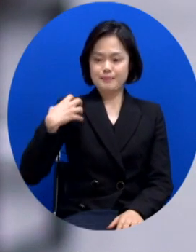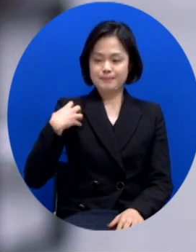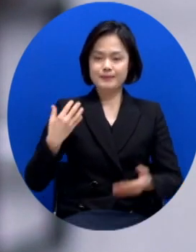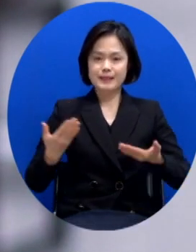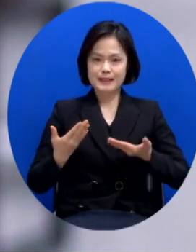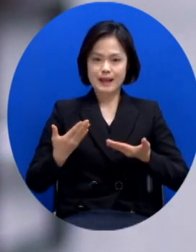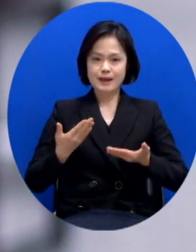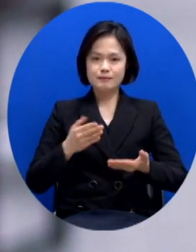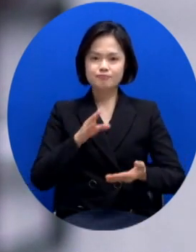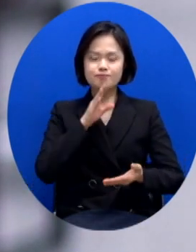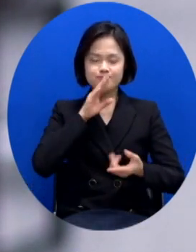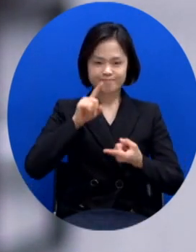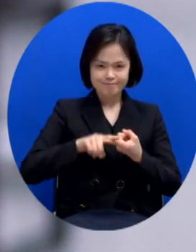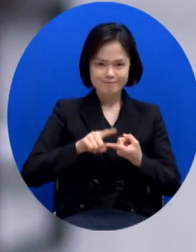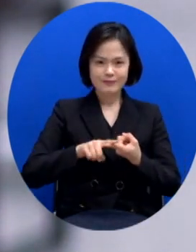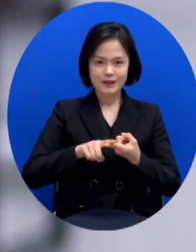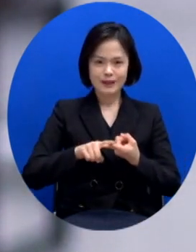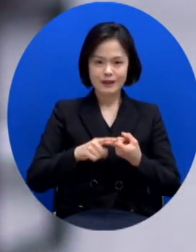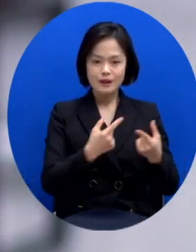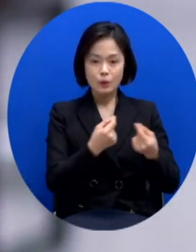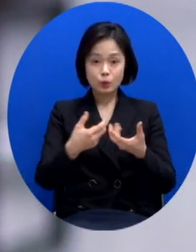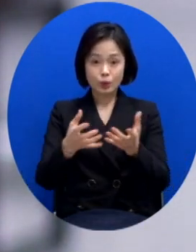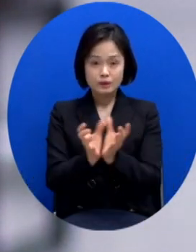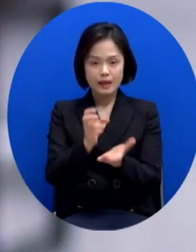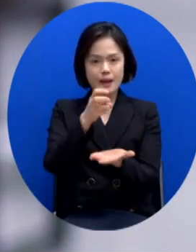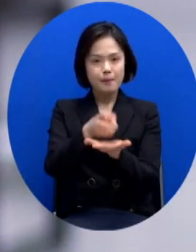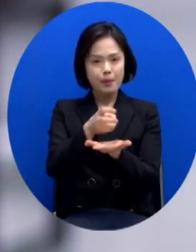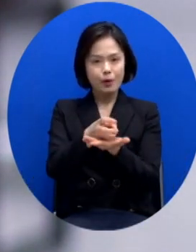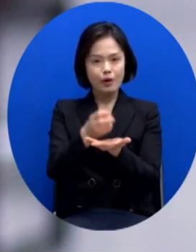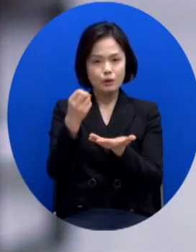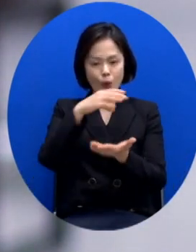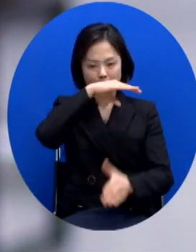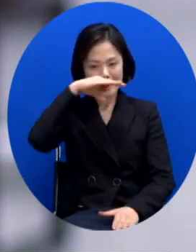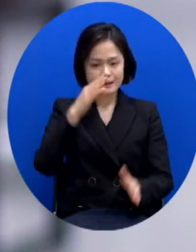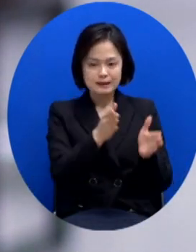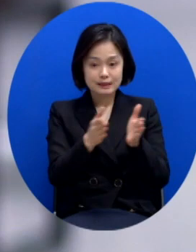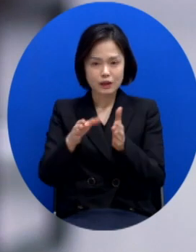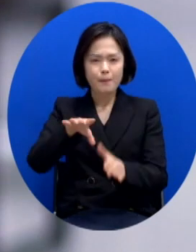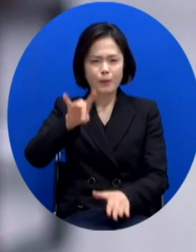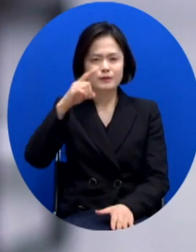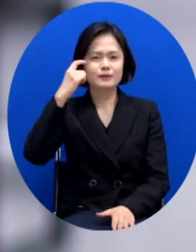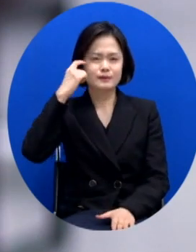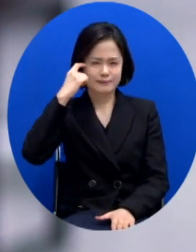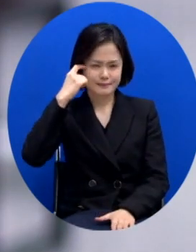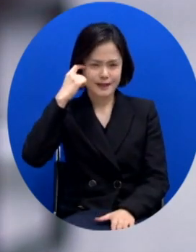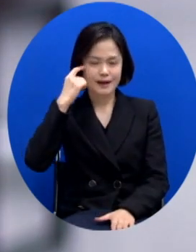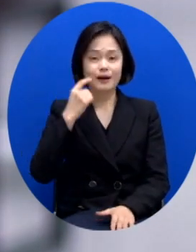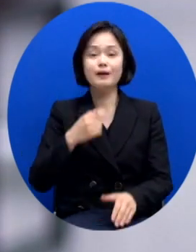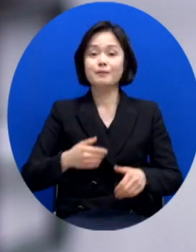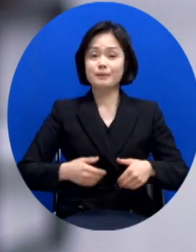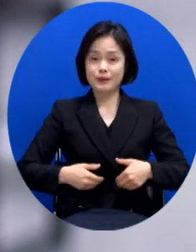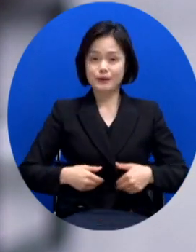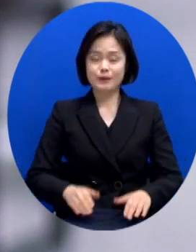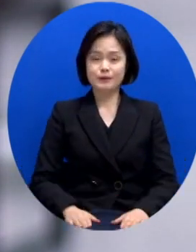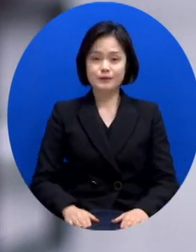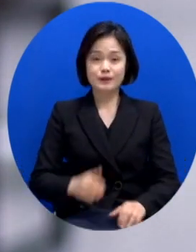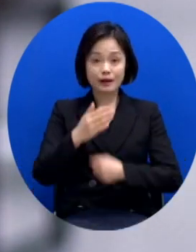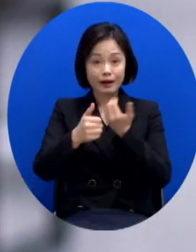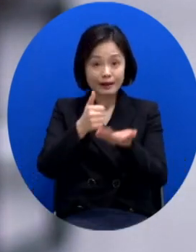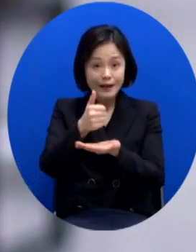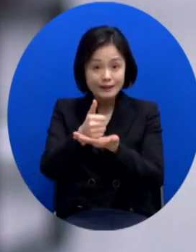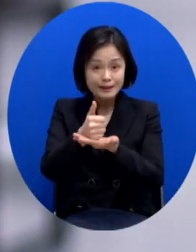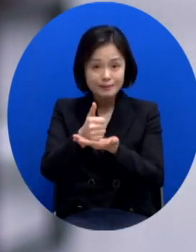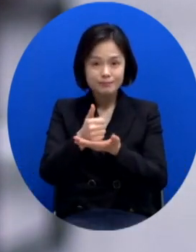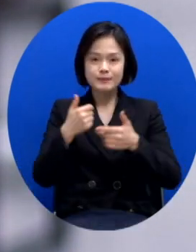덕과 질서를 먼저 생각하라는 말씀입니다 하나님은 무질서의 하나님이 아니라